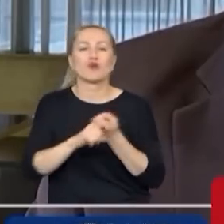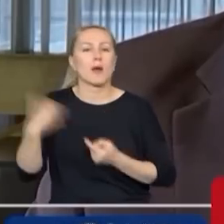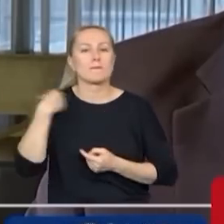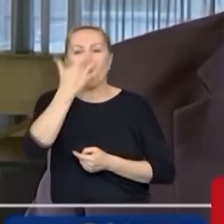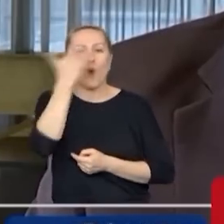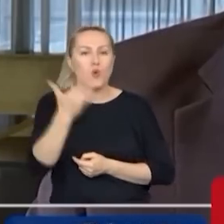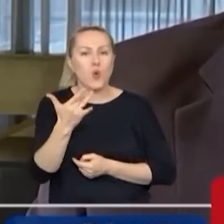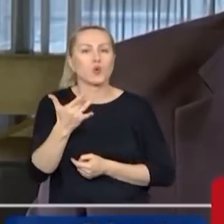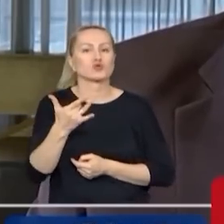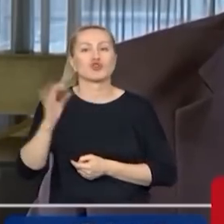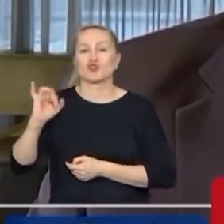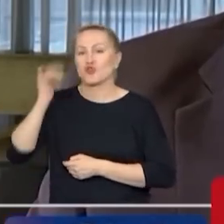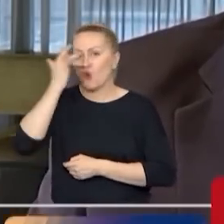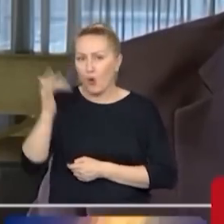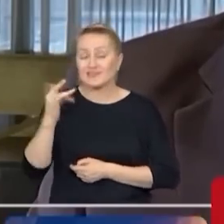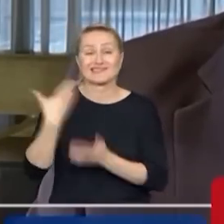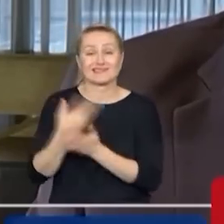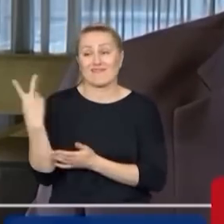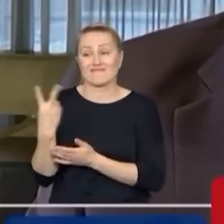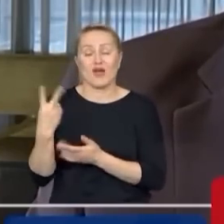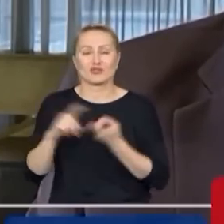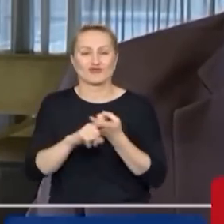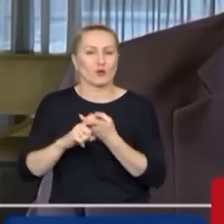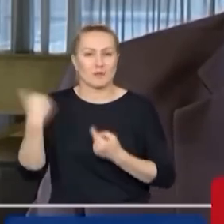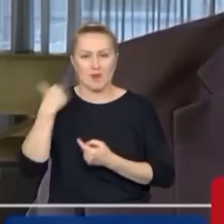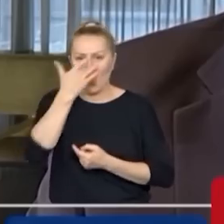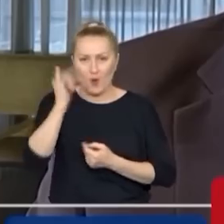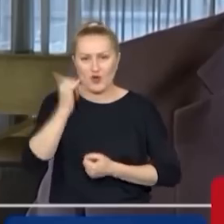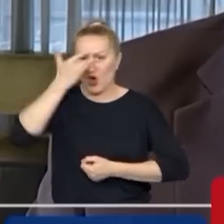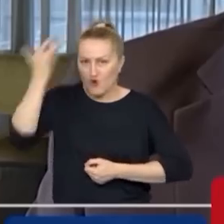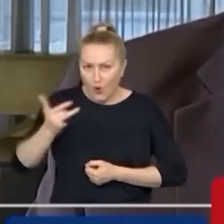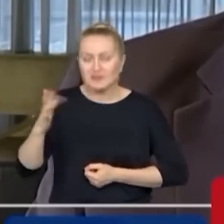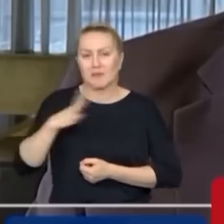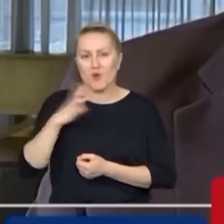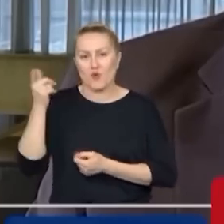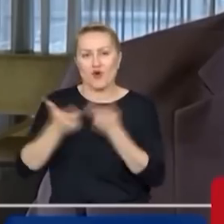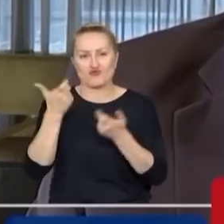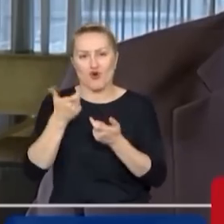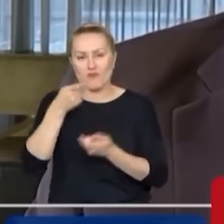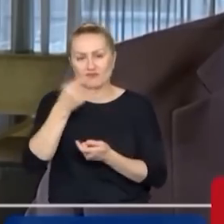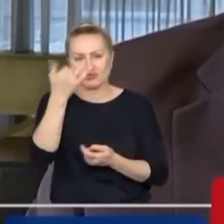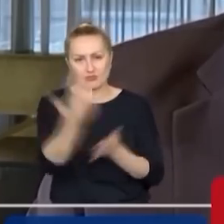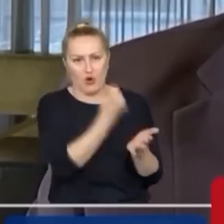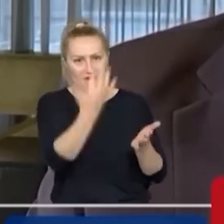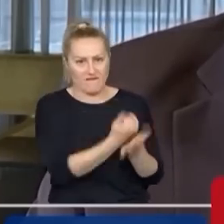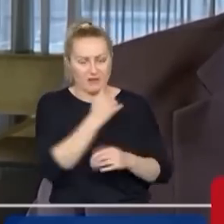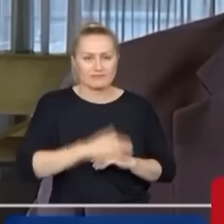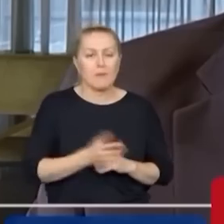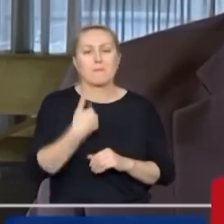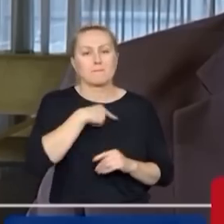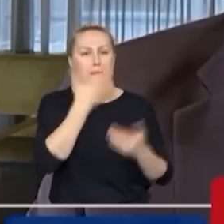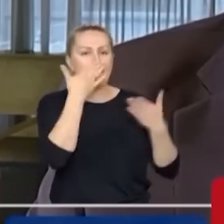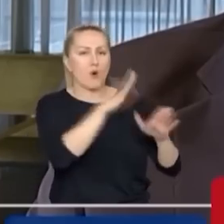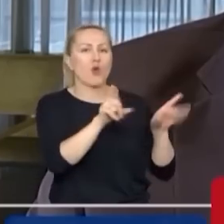i Rosji, bo właśnie pod egidą tego związku, związkowego państwa, odbyło się to przestępstwo. Również przedstawiliśmy